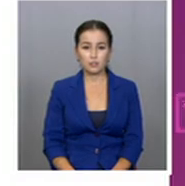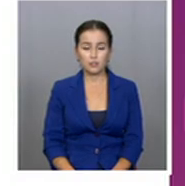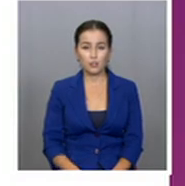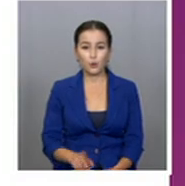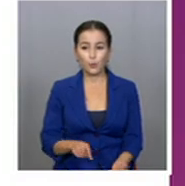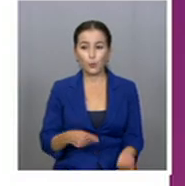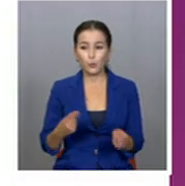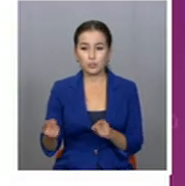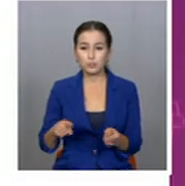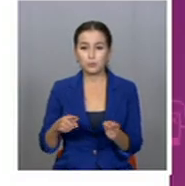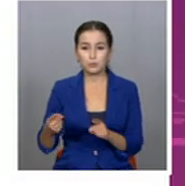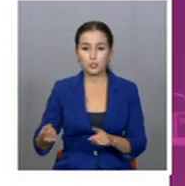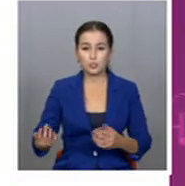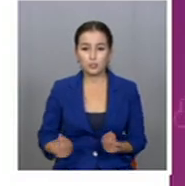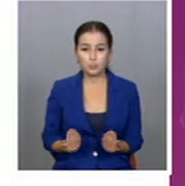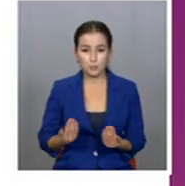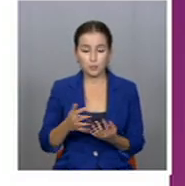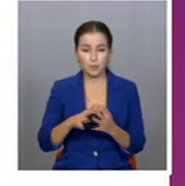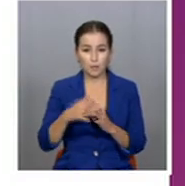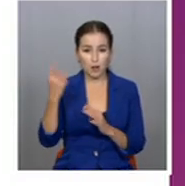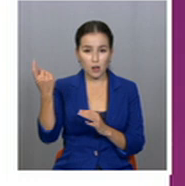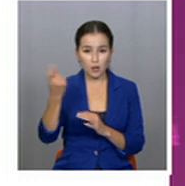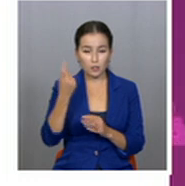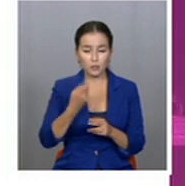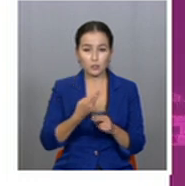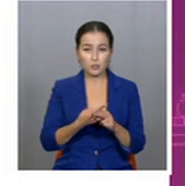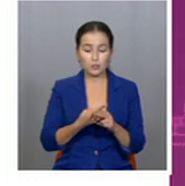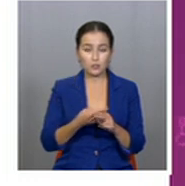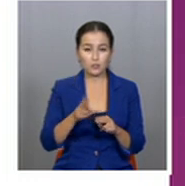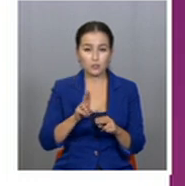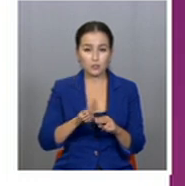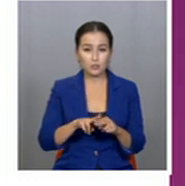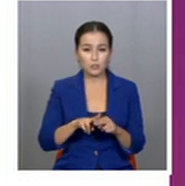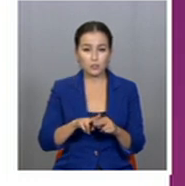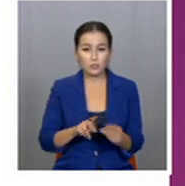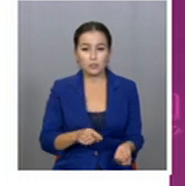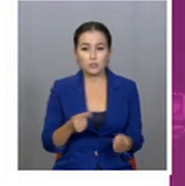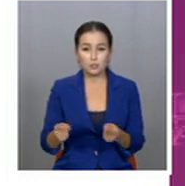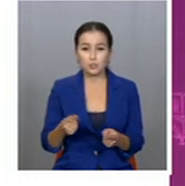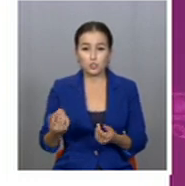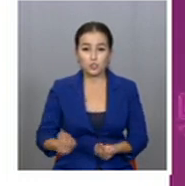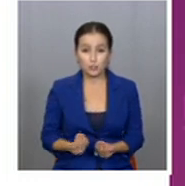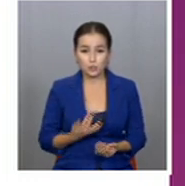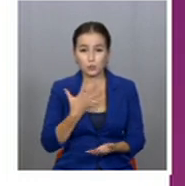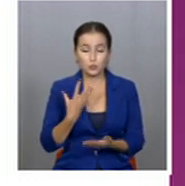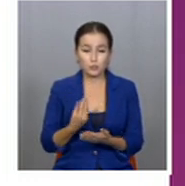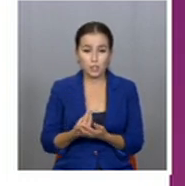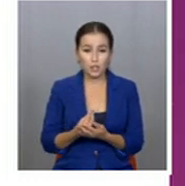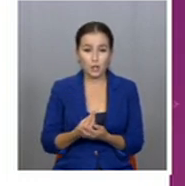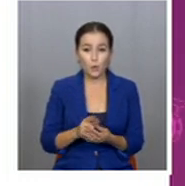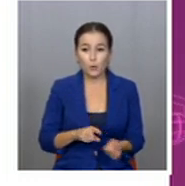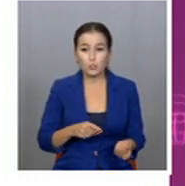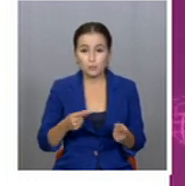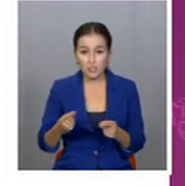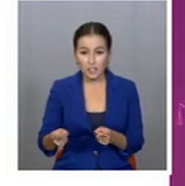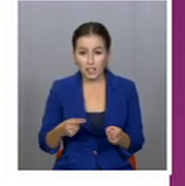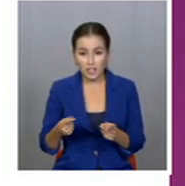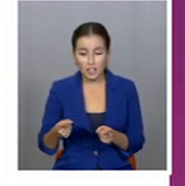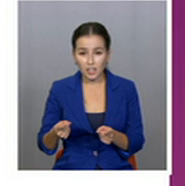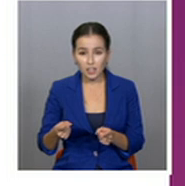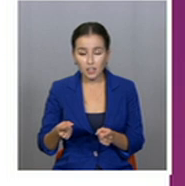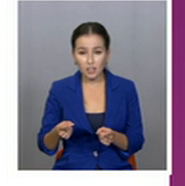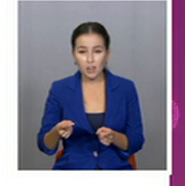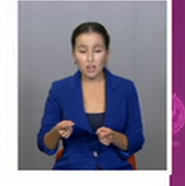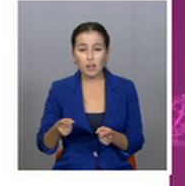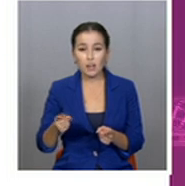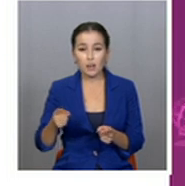Көшпелі мал шаруашылығының шашыраңқылығы. Көшпелі мал шаруашылығының шашыраңқылығы көшпелілер мен олардың малының көшіп